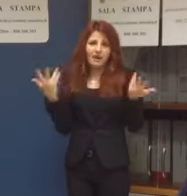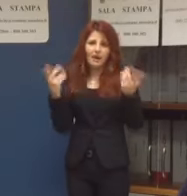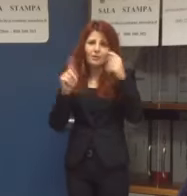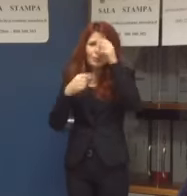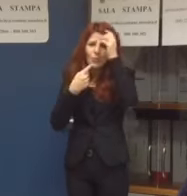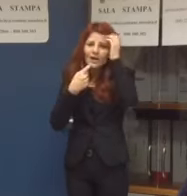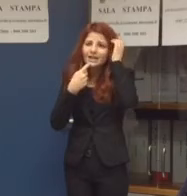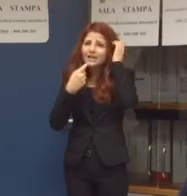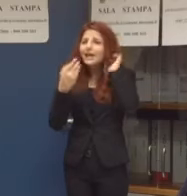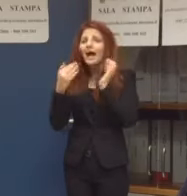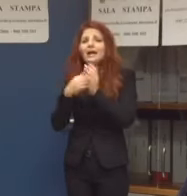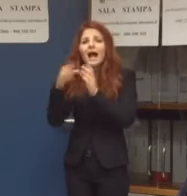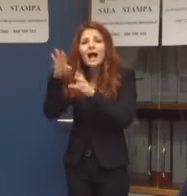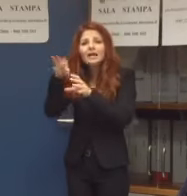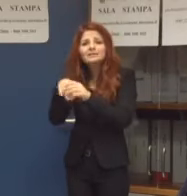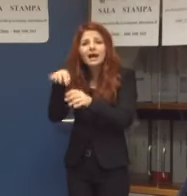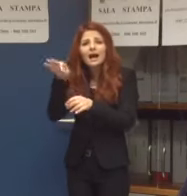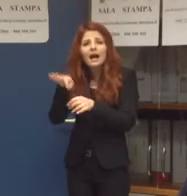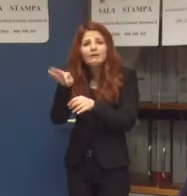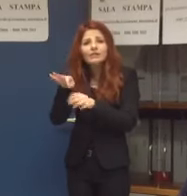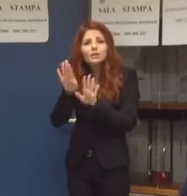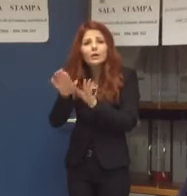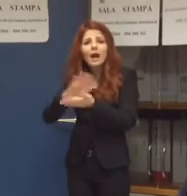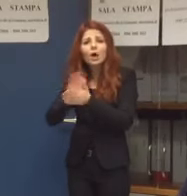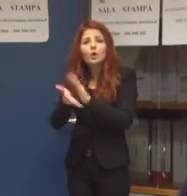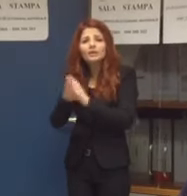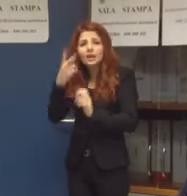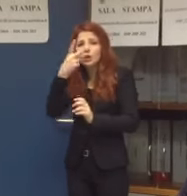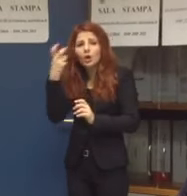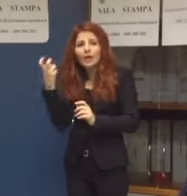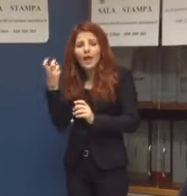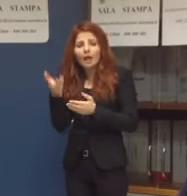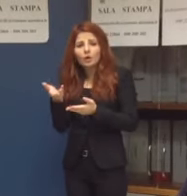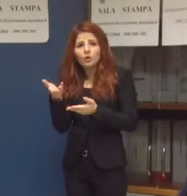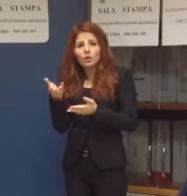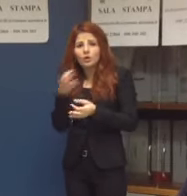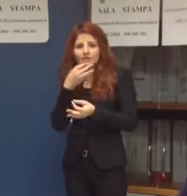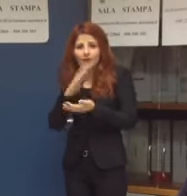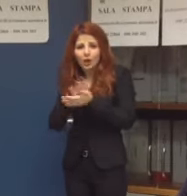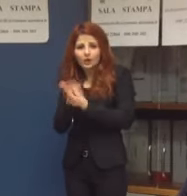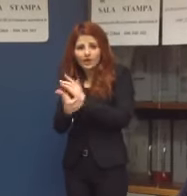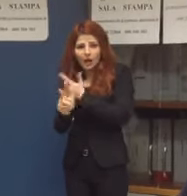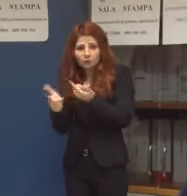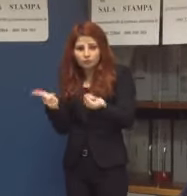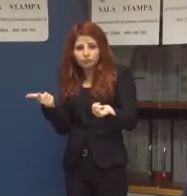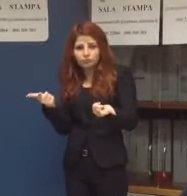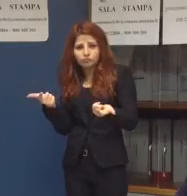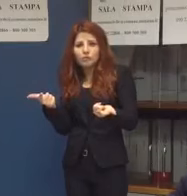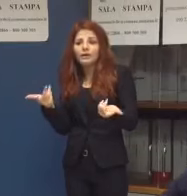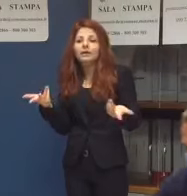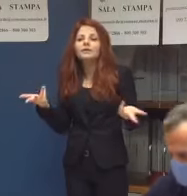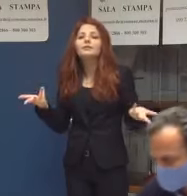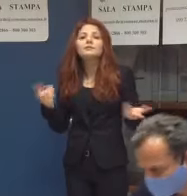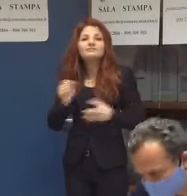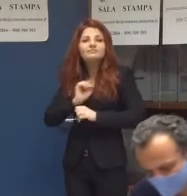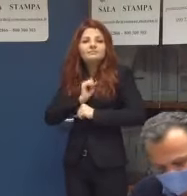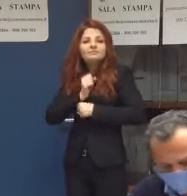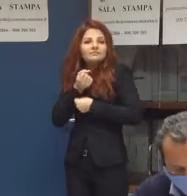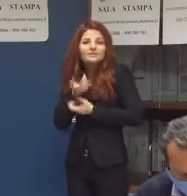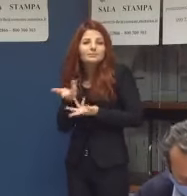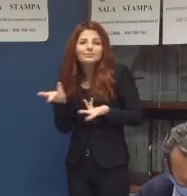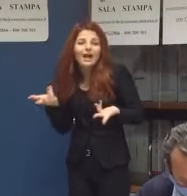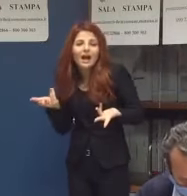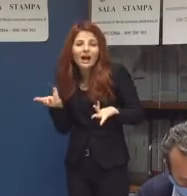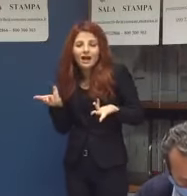noi dobbiamo lavorare soltanto sui contratti registrati, soltanto su situazioni certe, e vedremo anche di trovare il modo di